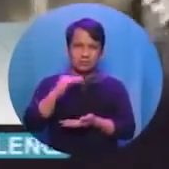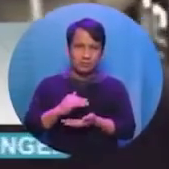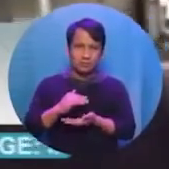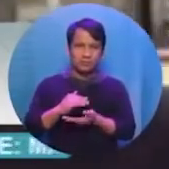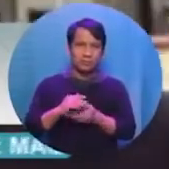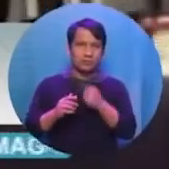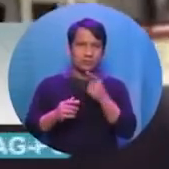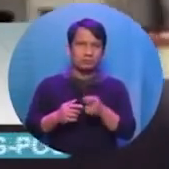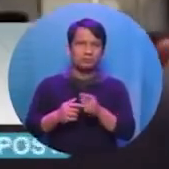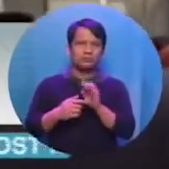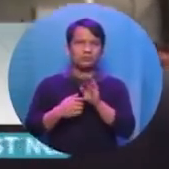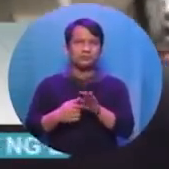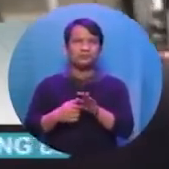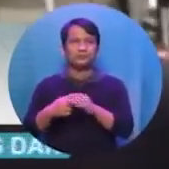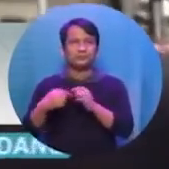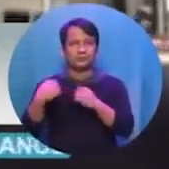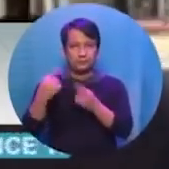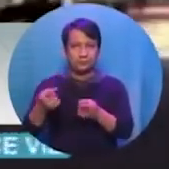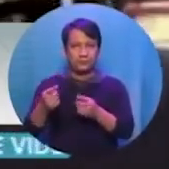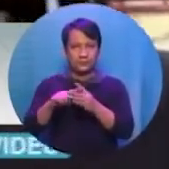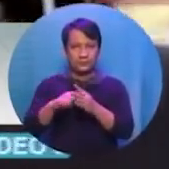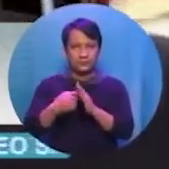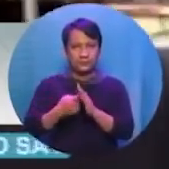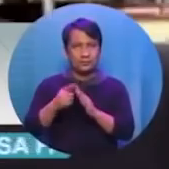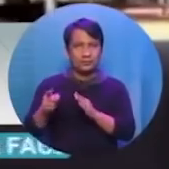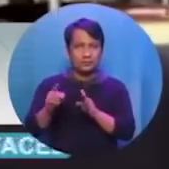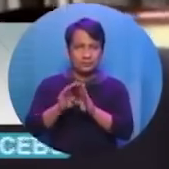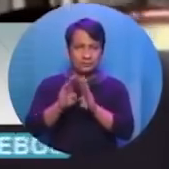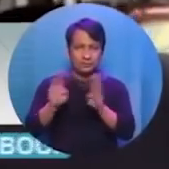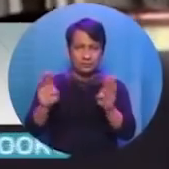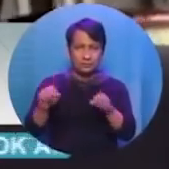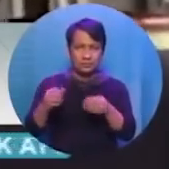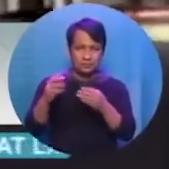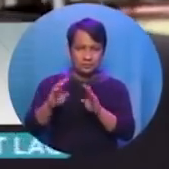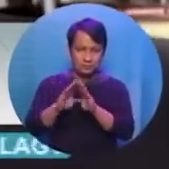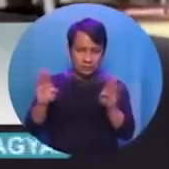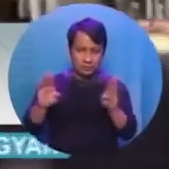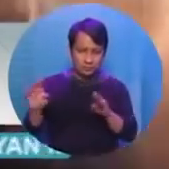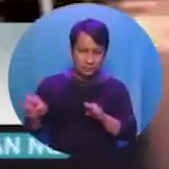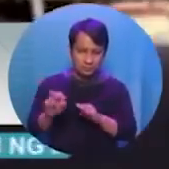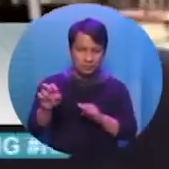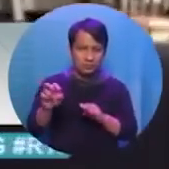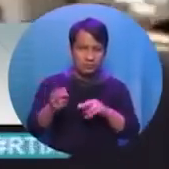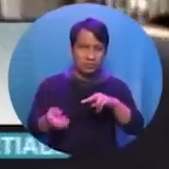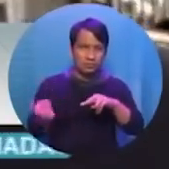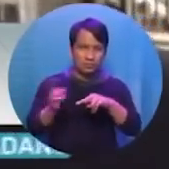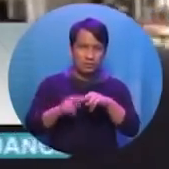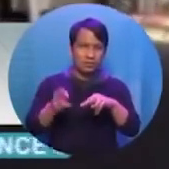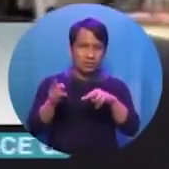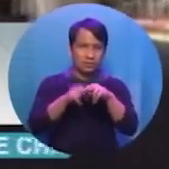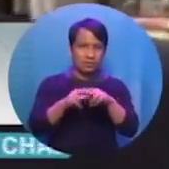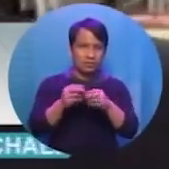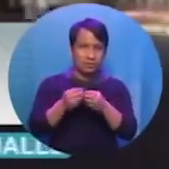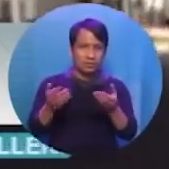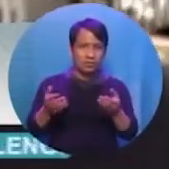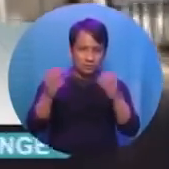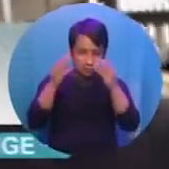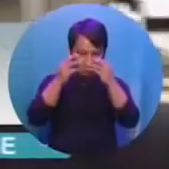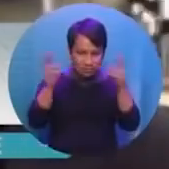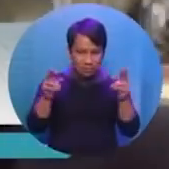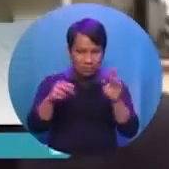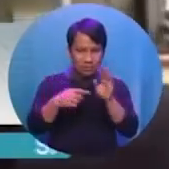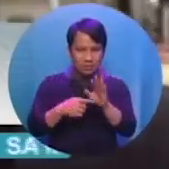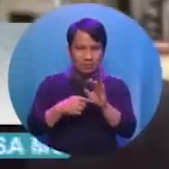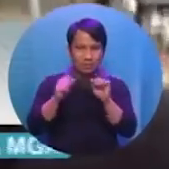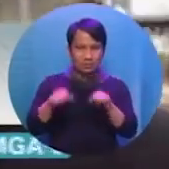kaso. Kaya lang, nung magmula po nung inopen po nila yung tourism, medyo nag-rise up po. Kaya yung mayor po namin